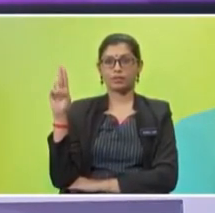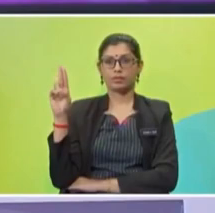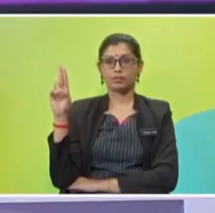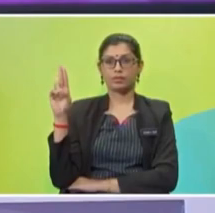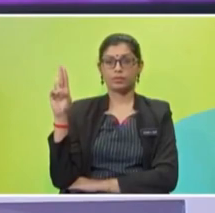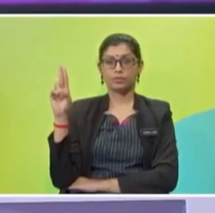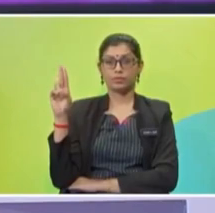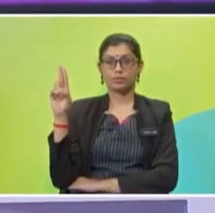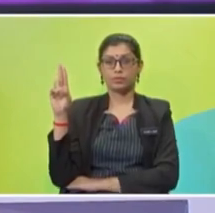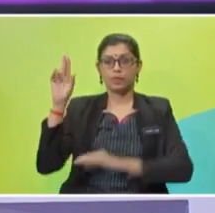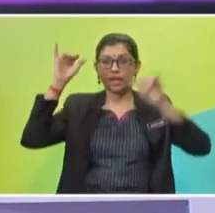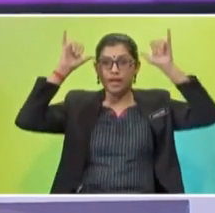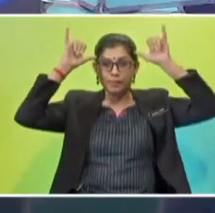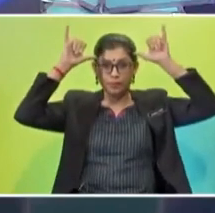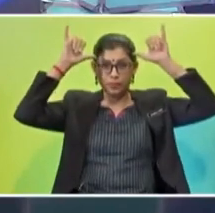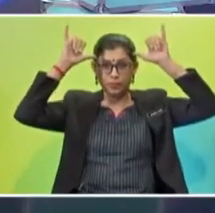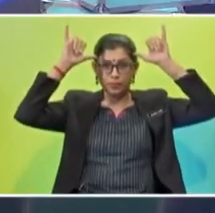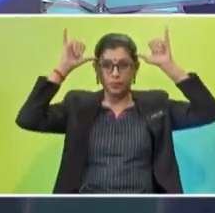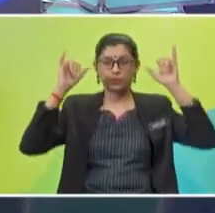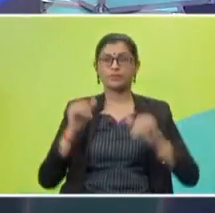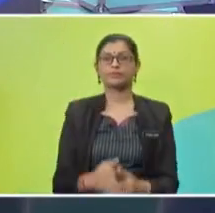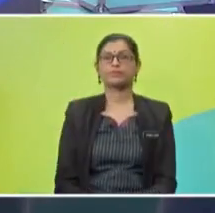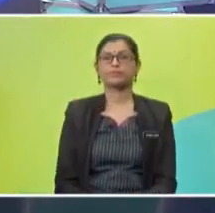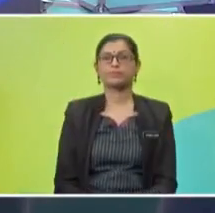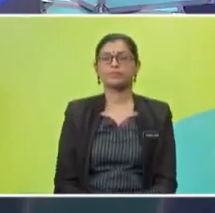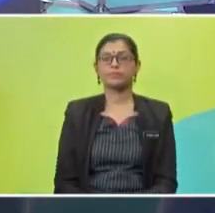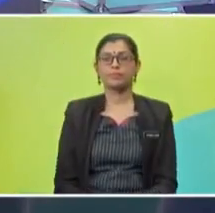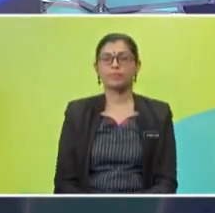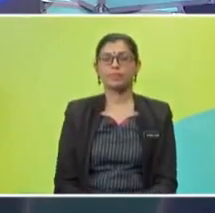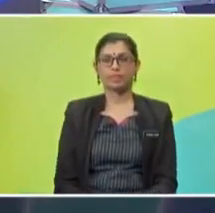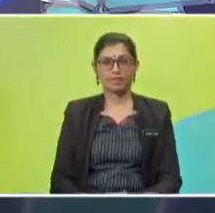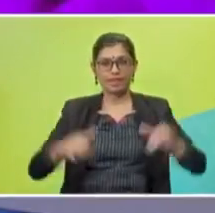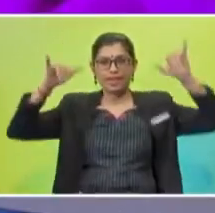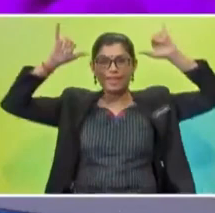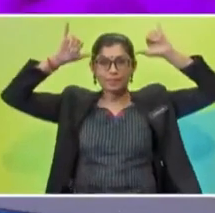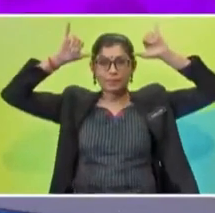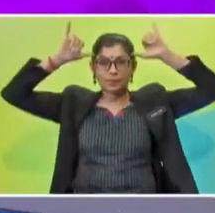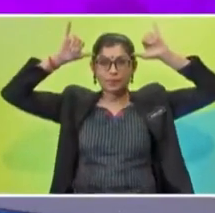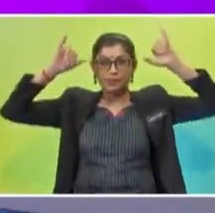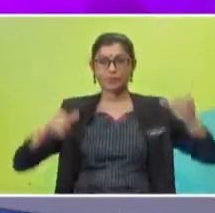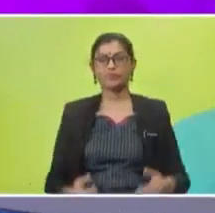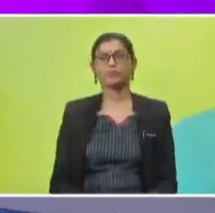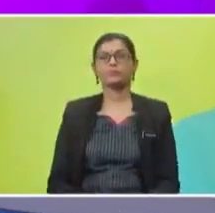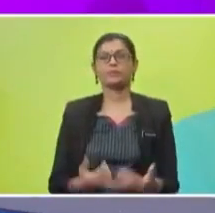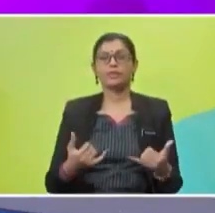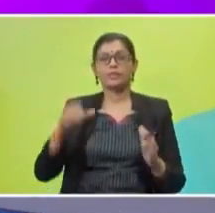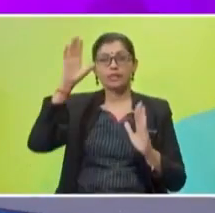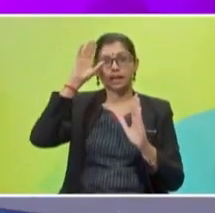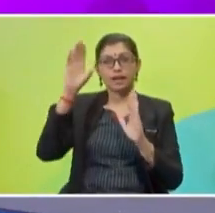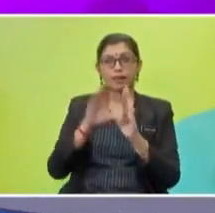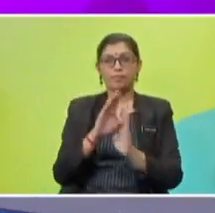yuhu yuhu lembu-lembu lo jelong2 sini ada tanduk oke udah